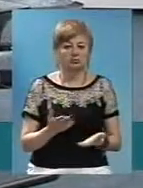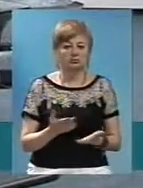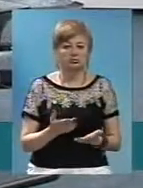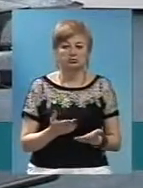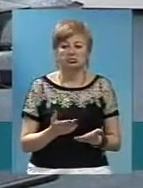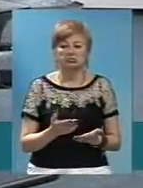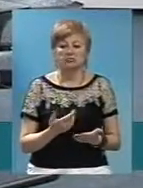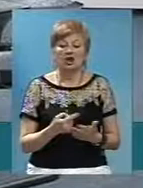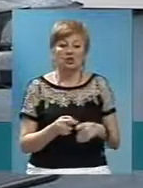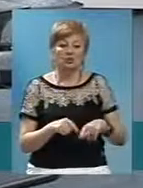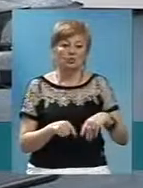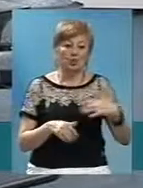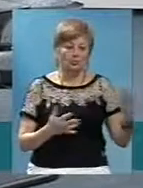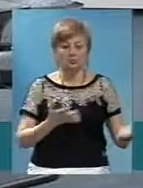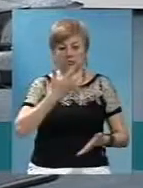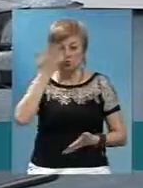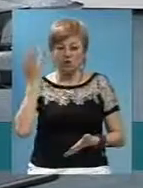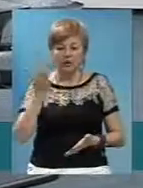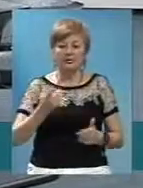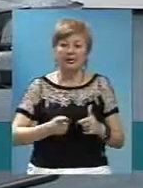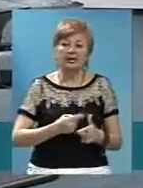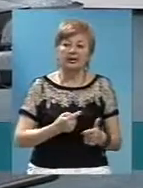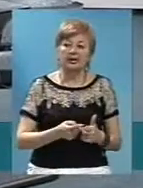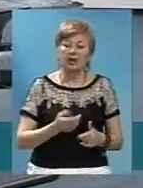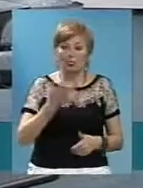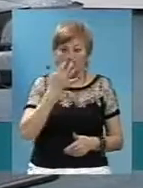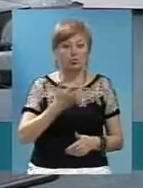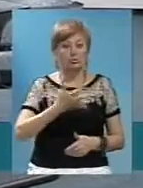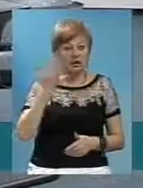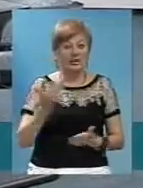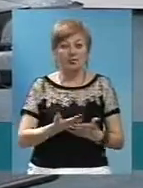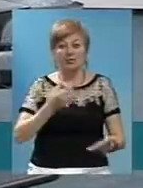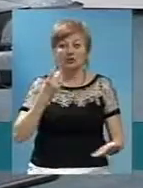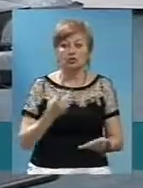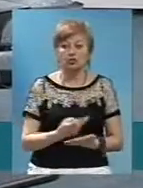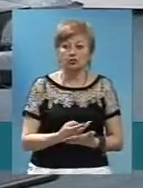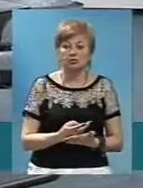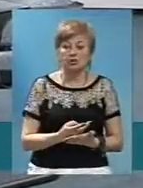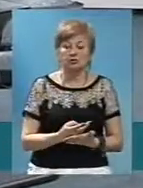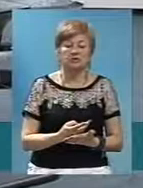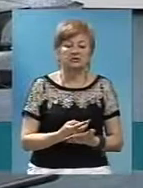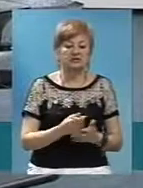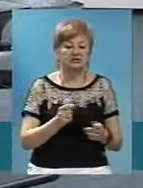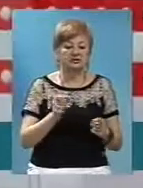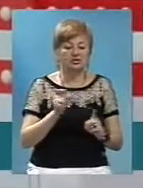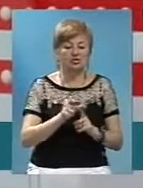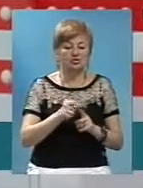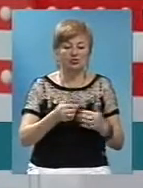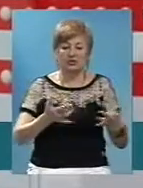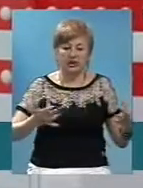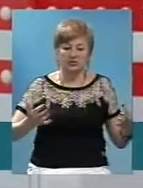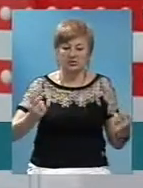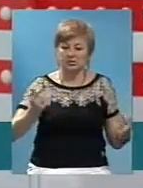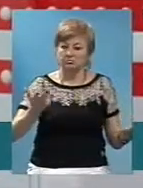з іншого боку це щось брутальне завжди передбачає певну кількість інтерпретацій,